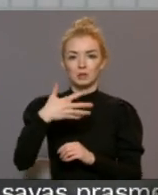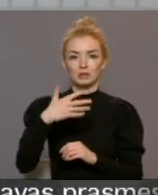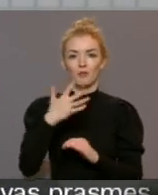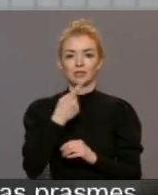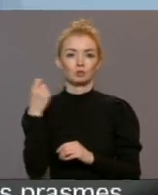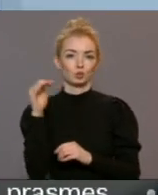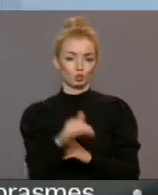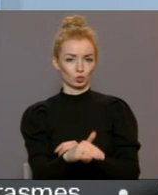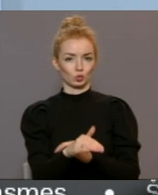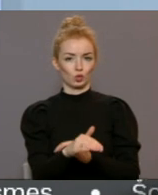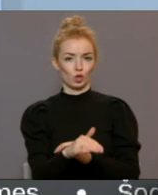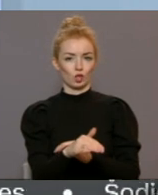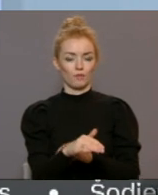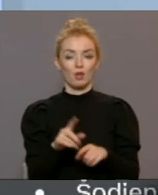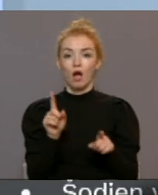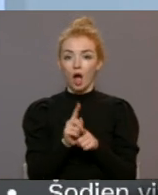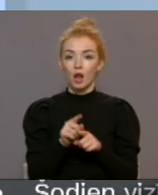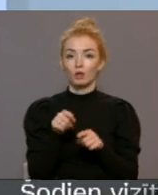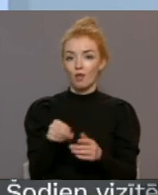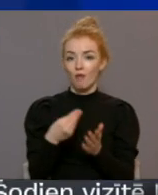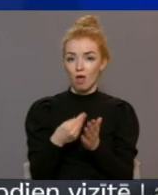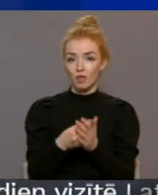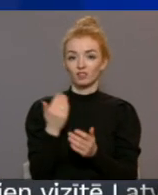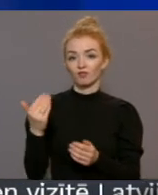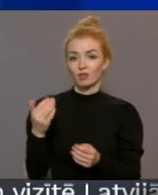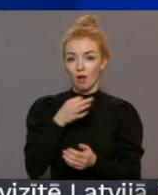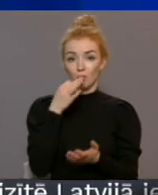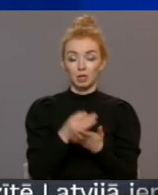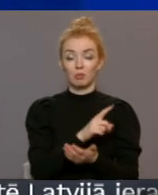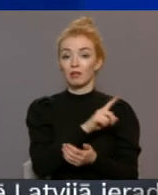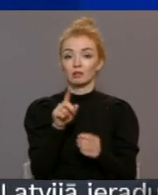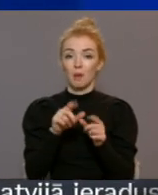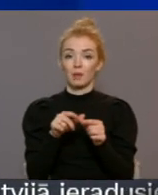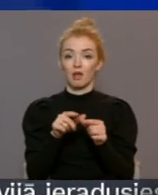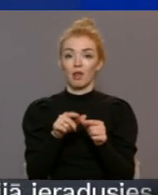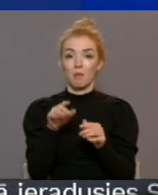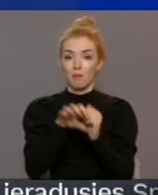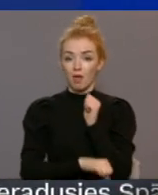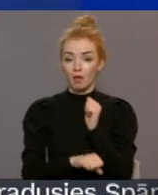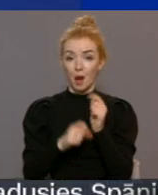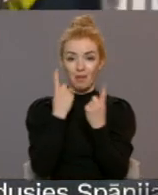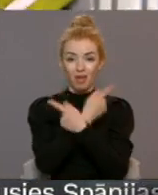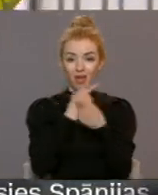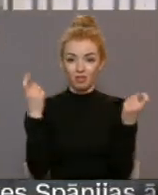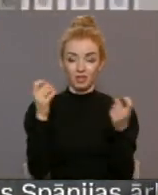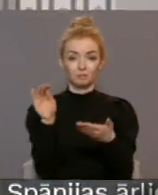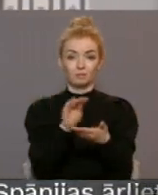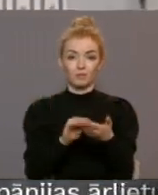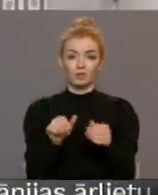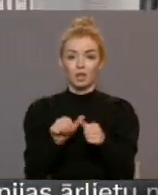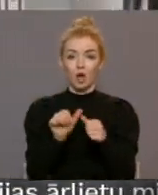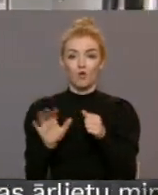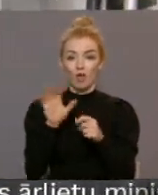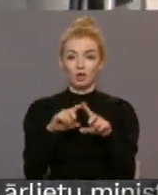100 tūkstoši. Disciplināra lieta, kurā vērtēs Henkuzena atbildība, ilgs līdz aprīļa beigām. Medijiem izsūtītā paziņojumā Zāļu valsts